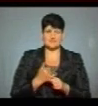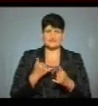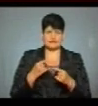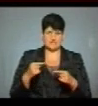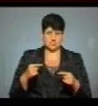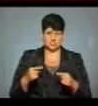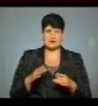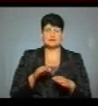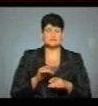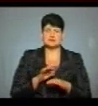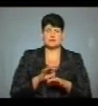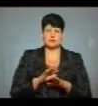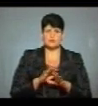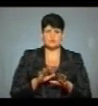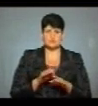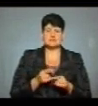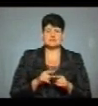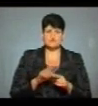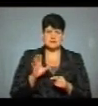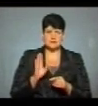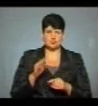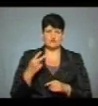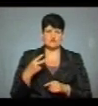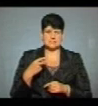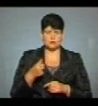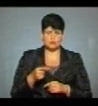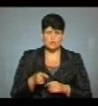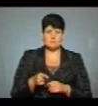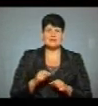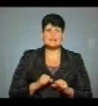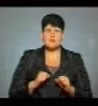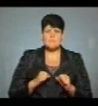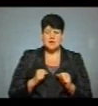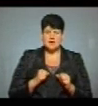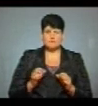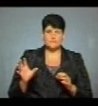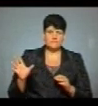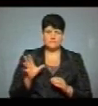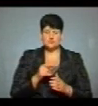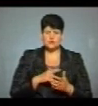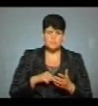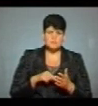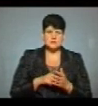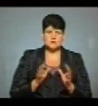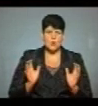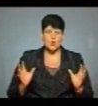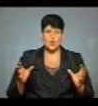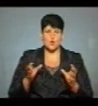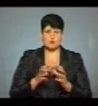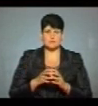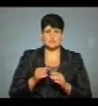не проводили ремонтні роботи? Це буде в 2020 році. Тобто ми намагаємося все місто охопити до наступного опалювального